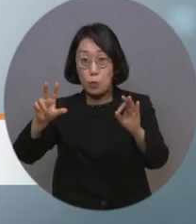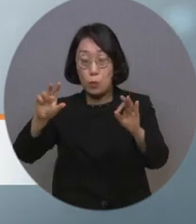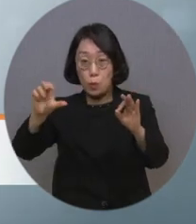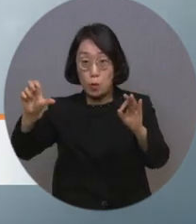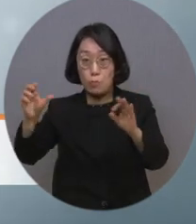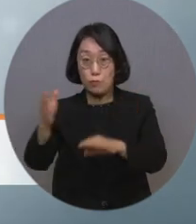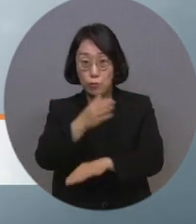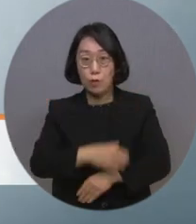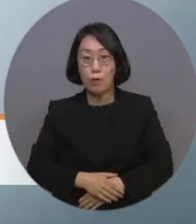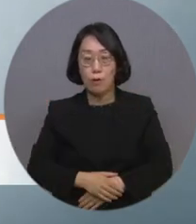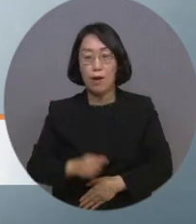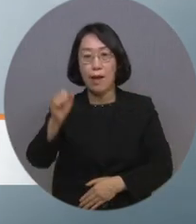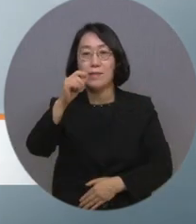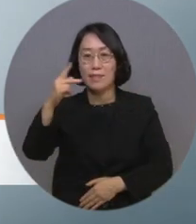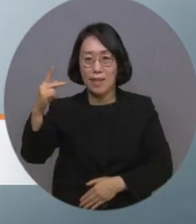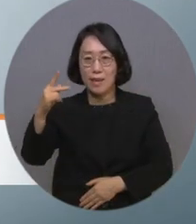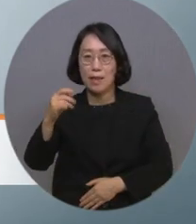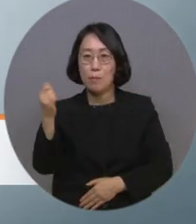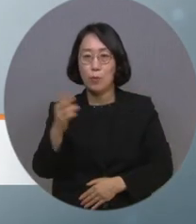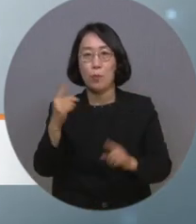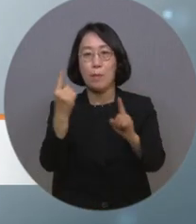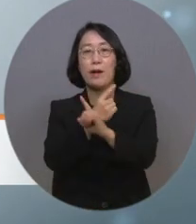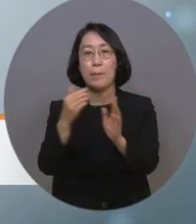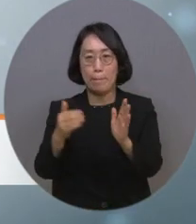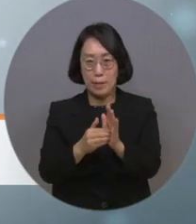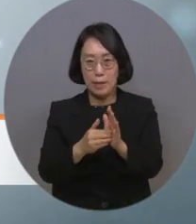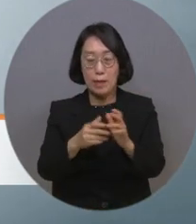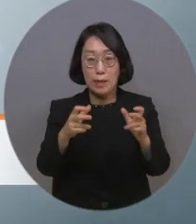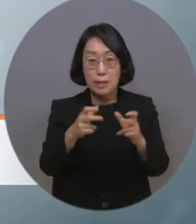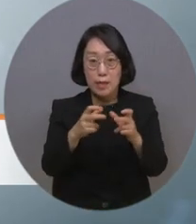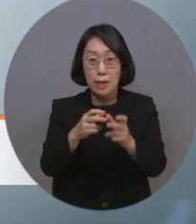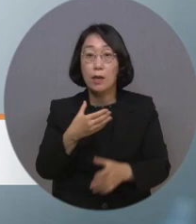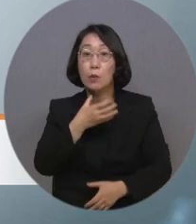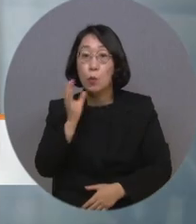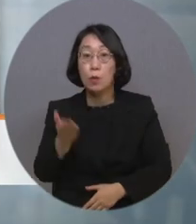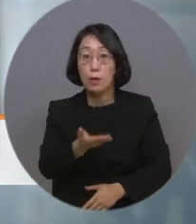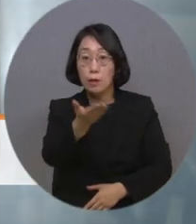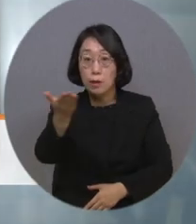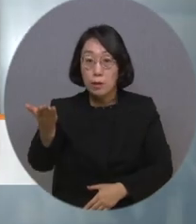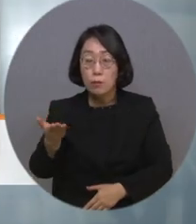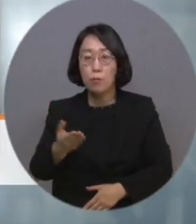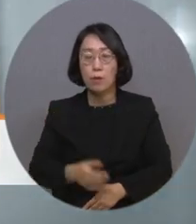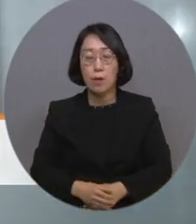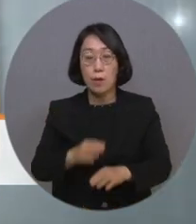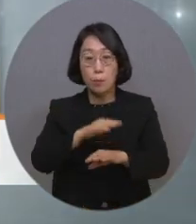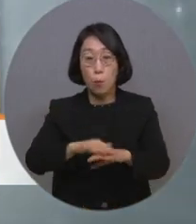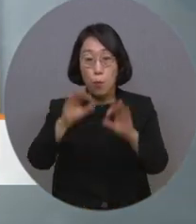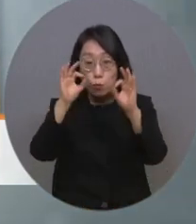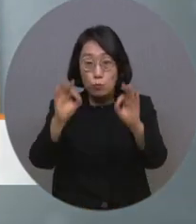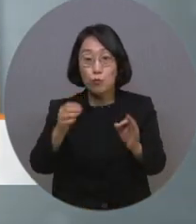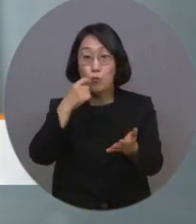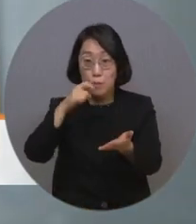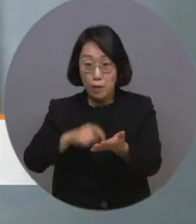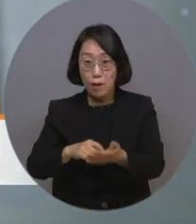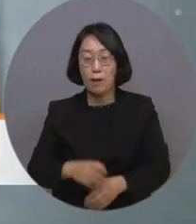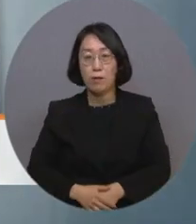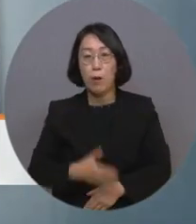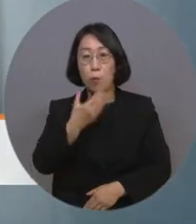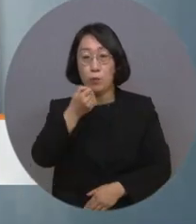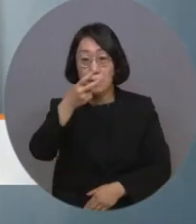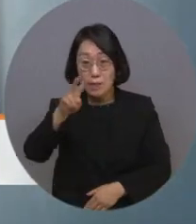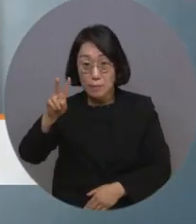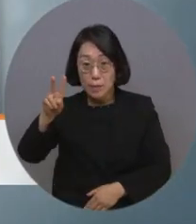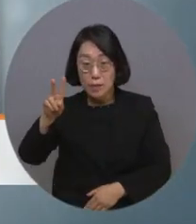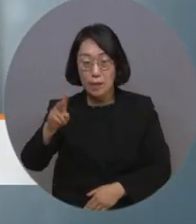SKBTV 채널 번호가 변경됩니다. 장애인과 노인 등 취약계층의 채널 접근성을 높이기 위해 복지TV는